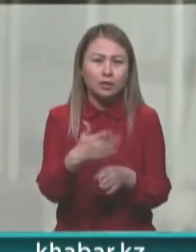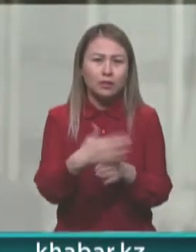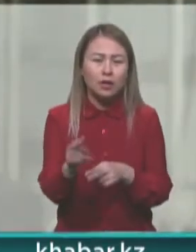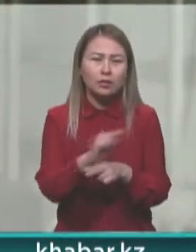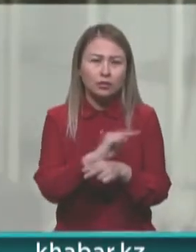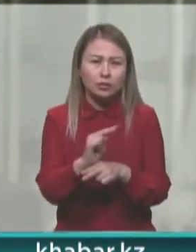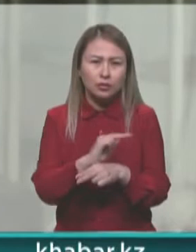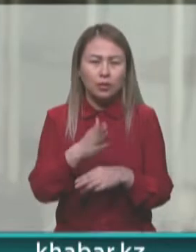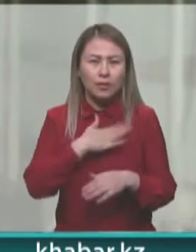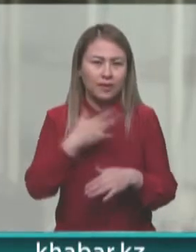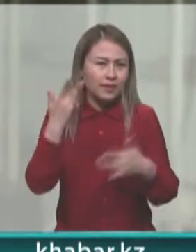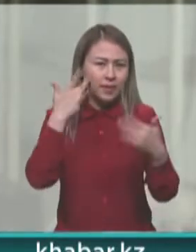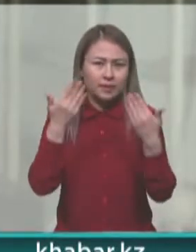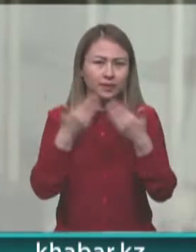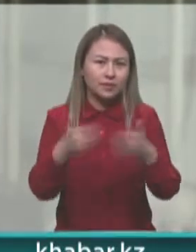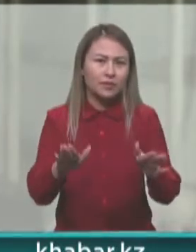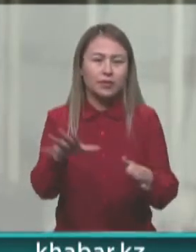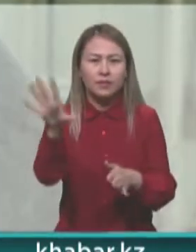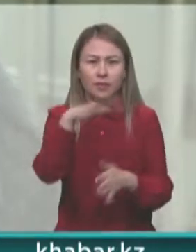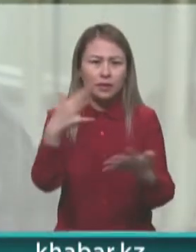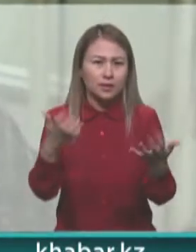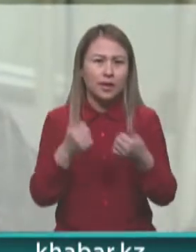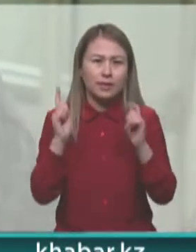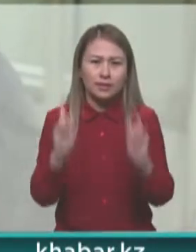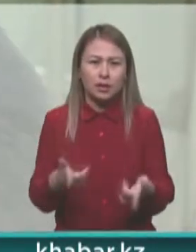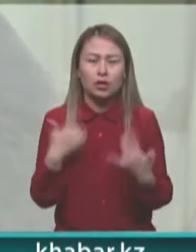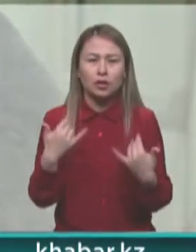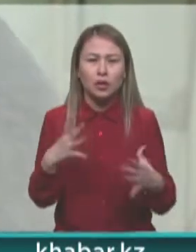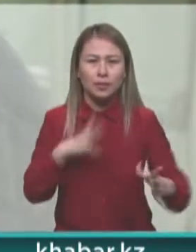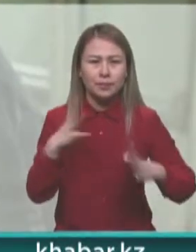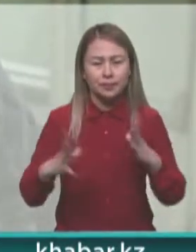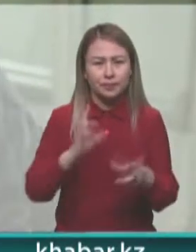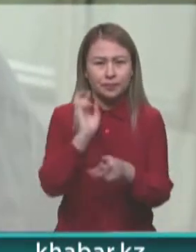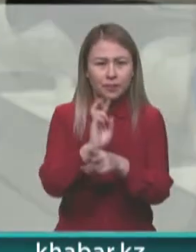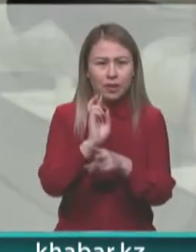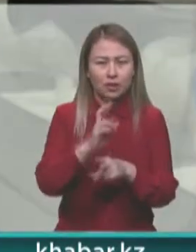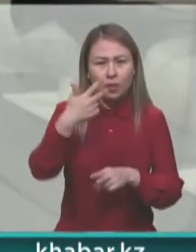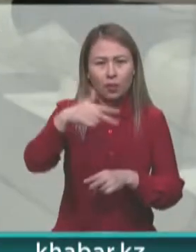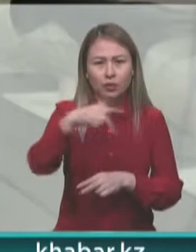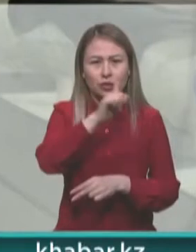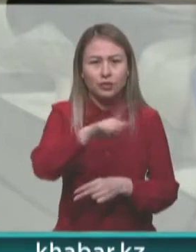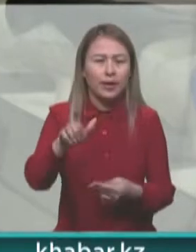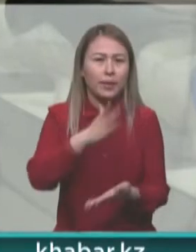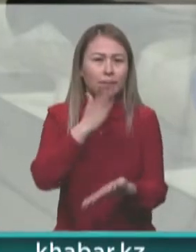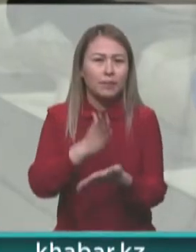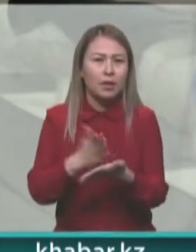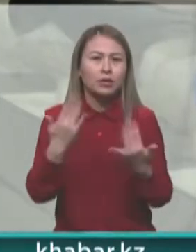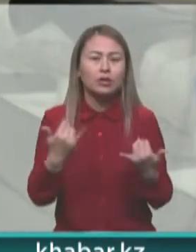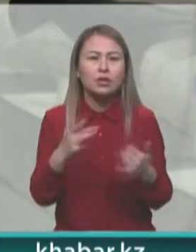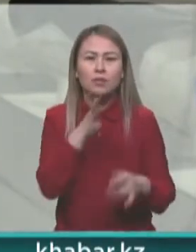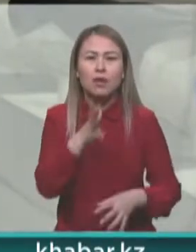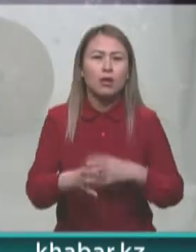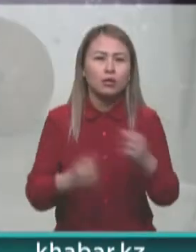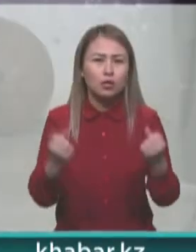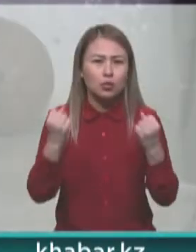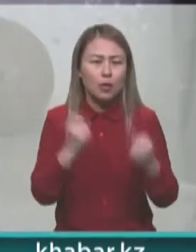есігіміз ашық. Кім келеді, содарда бәрін аламыз. Бүгінде мұнда жаттығуға тұрақты келетін 30-ға жуық азамат бар. Солардың бірі халықаралық дәрежедегі